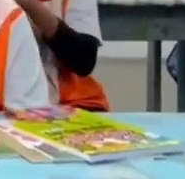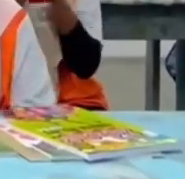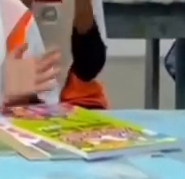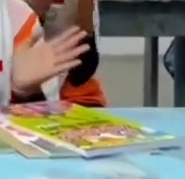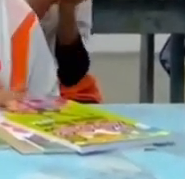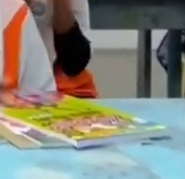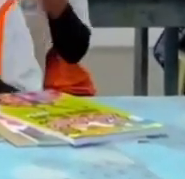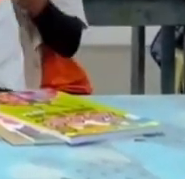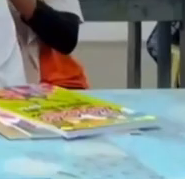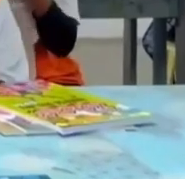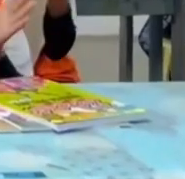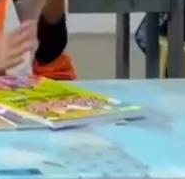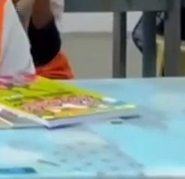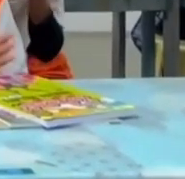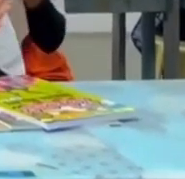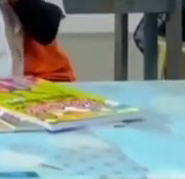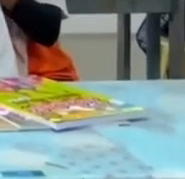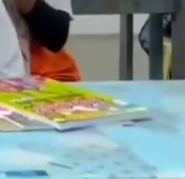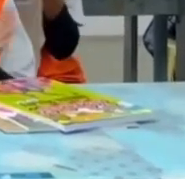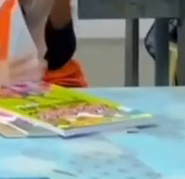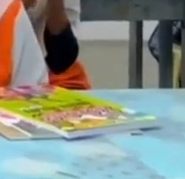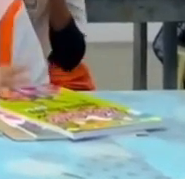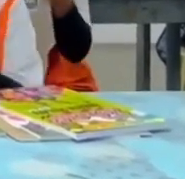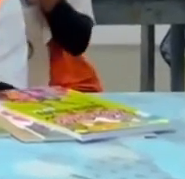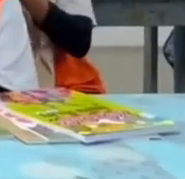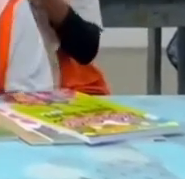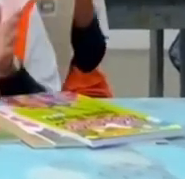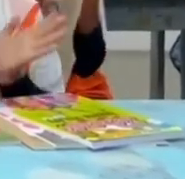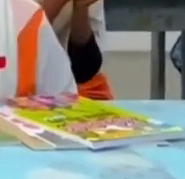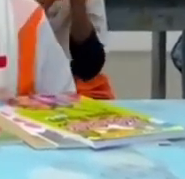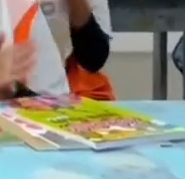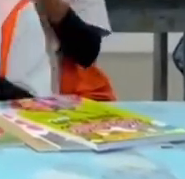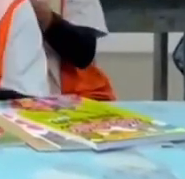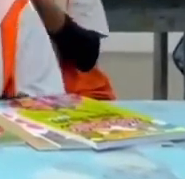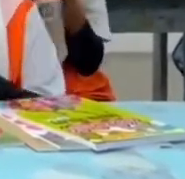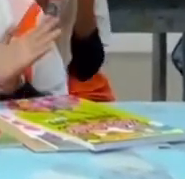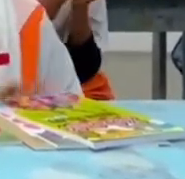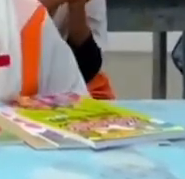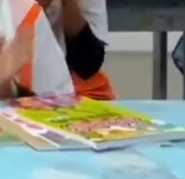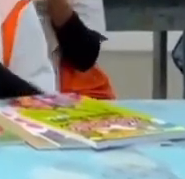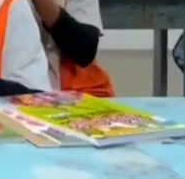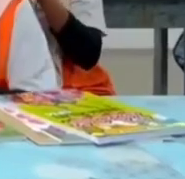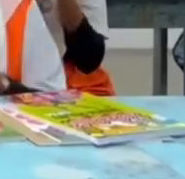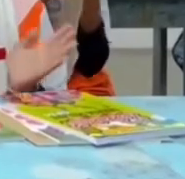rasa sayang biasa sayang sayang sayangilah